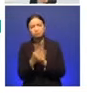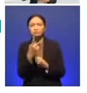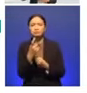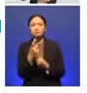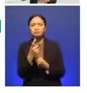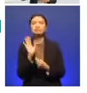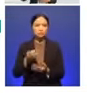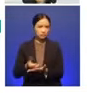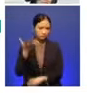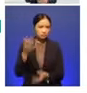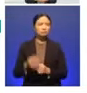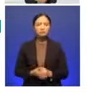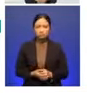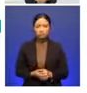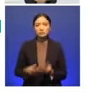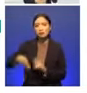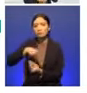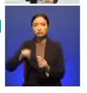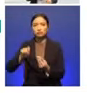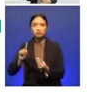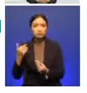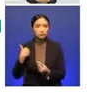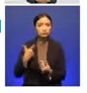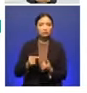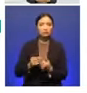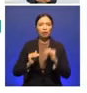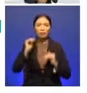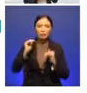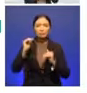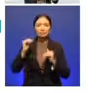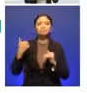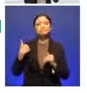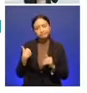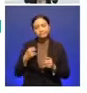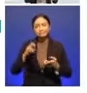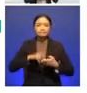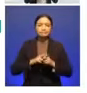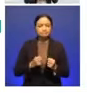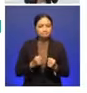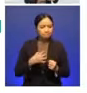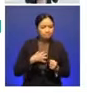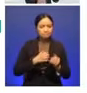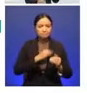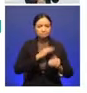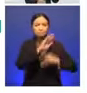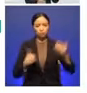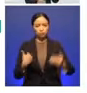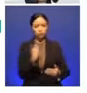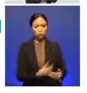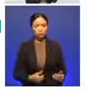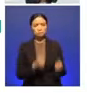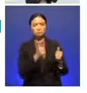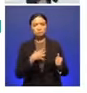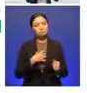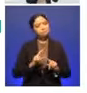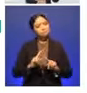แพงขึ้นนั่นเองมันมีปัจจัยทางเศรษฐกิจมีปัจจัยทางด้านความเหลื่อมล้ำที่มันทำให้การพยายามพัฒนาสร้างเสริมสุขภาพเนี่ยมันอาจจะไ